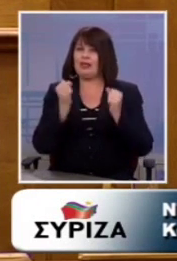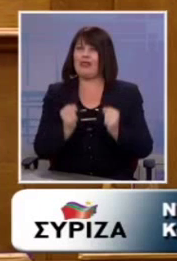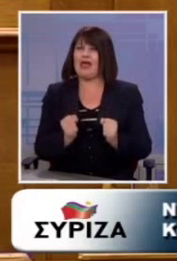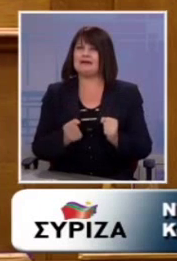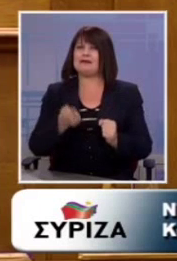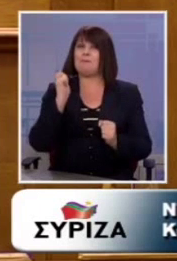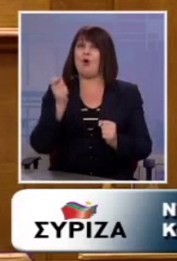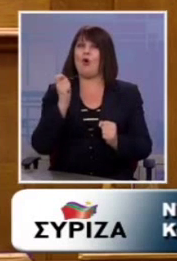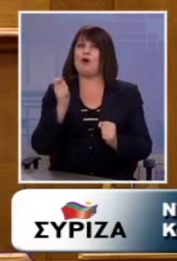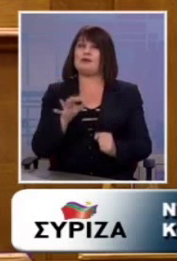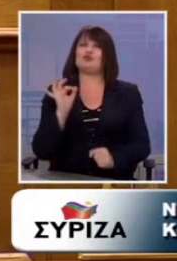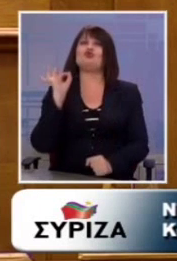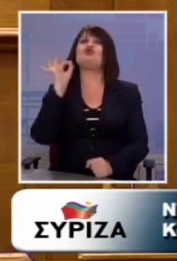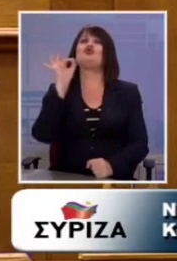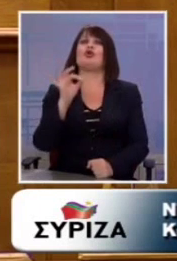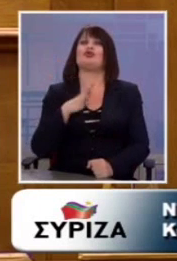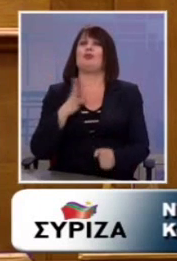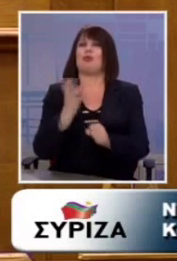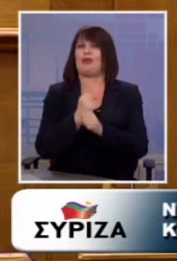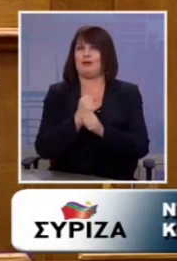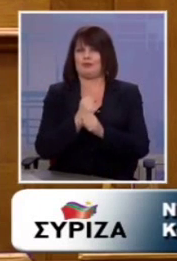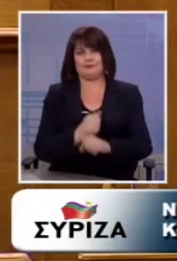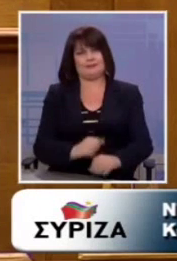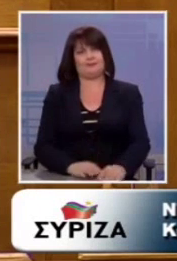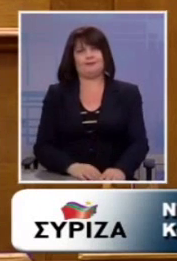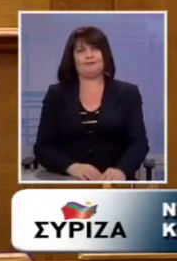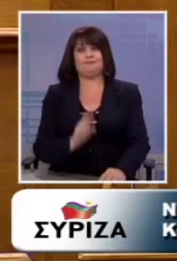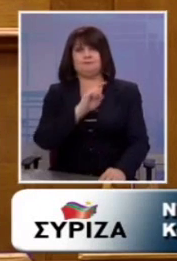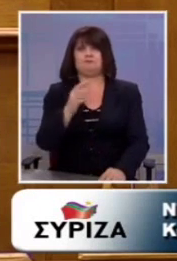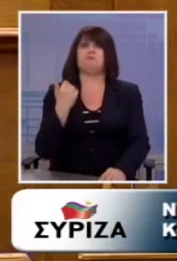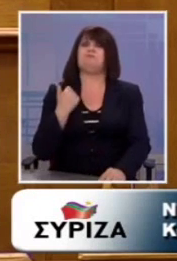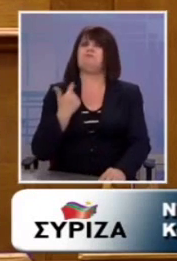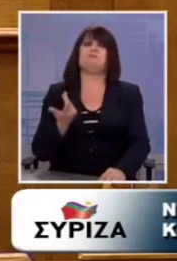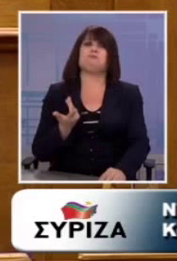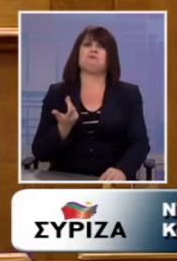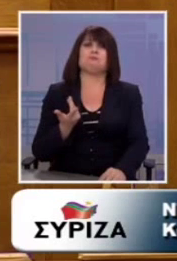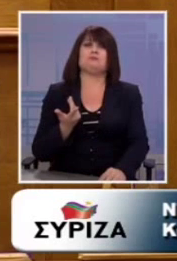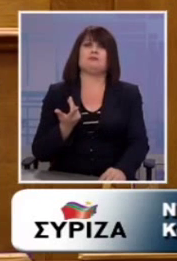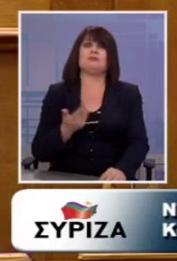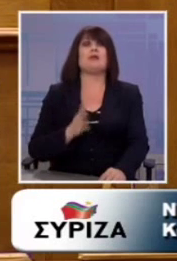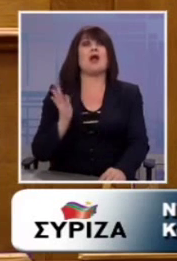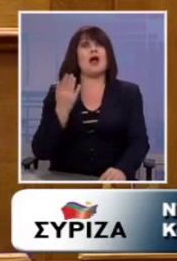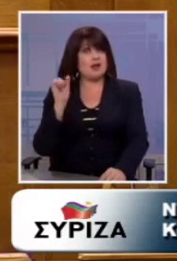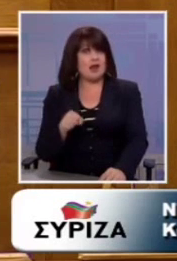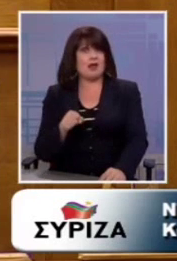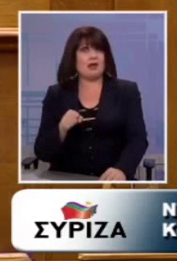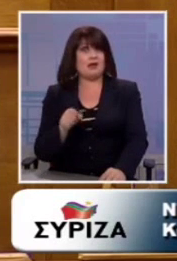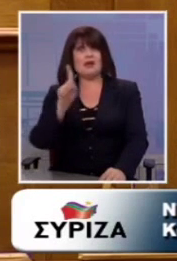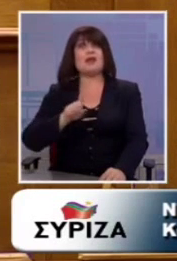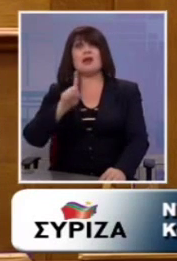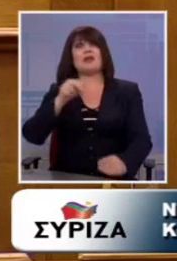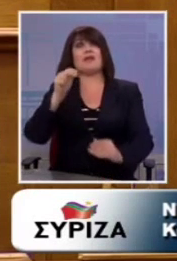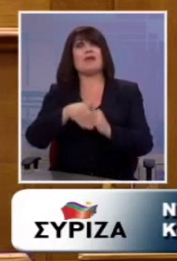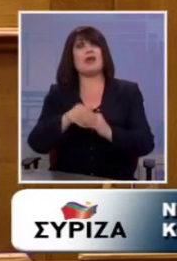και πολιτικές επιδιώξεις. Μας ρωτούν επίσης, κι αν βγει ναι το βράδυ του